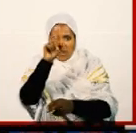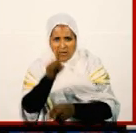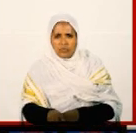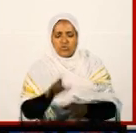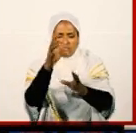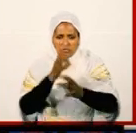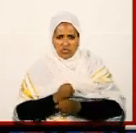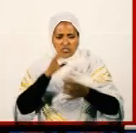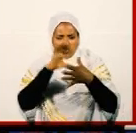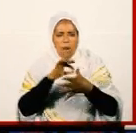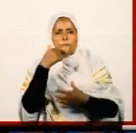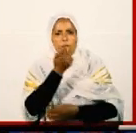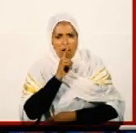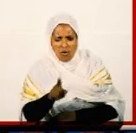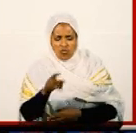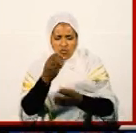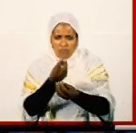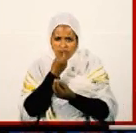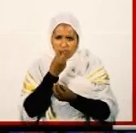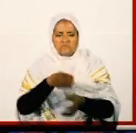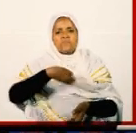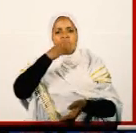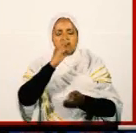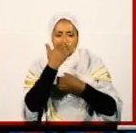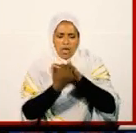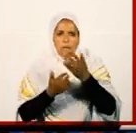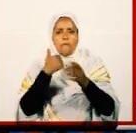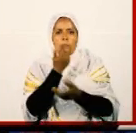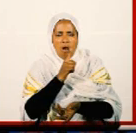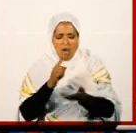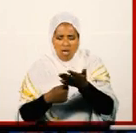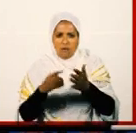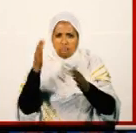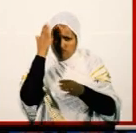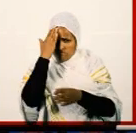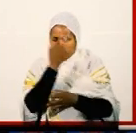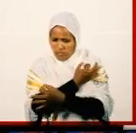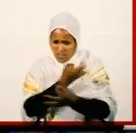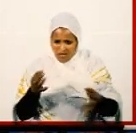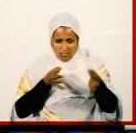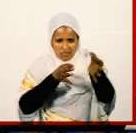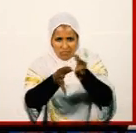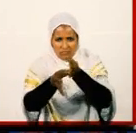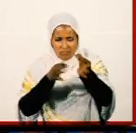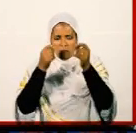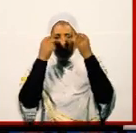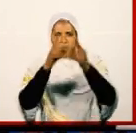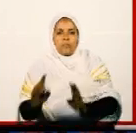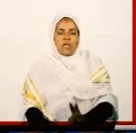ማክበር እንዳለባቸው የሚቀበሉት ስጋ የማ ስጋ ነው፣ የሚበሉት ስጋ የሚጠጡት ደም የማን ነው? ያንን ነው እንግዲህ ያንን በደንብ